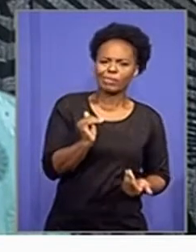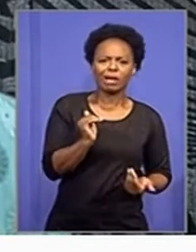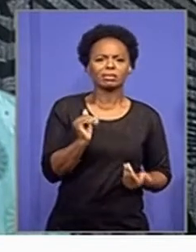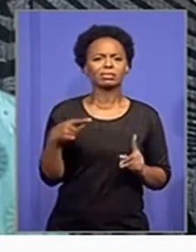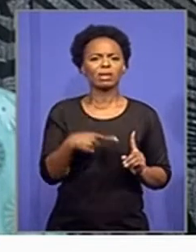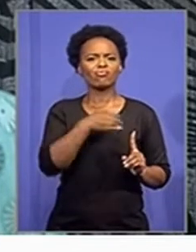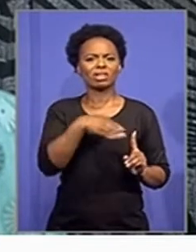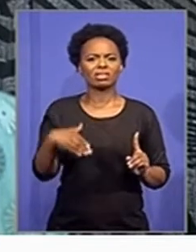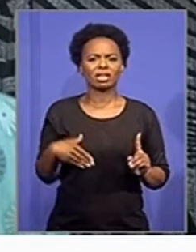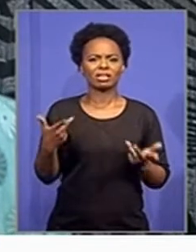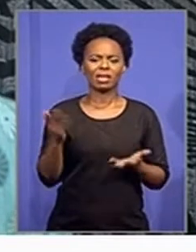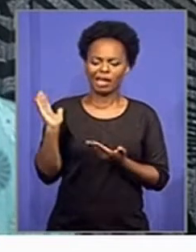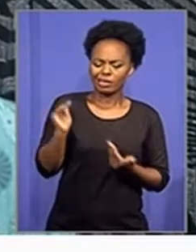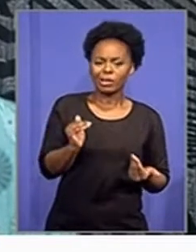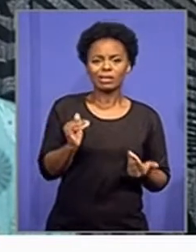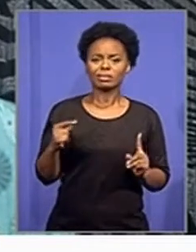ka ofela re mo